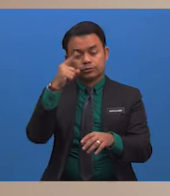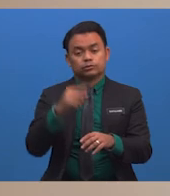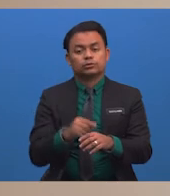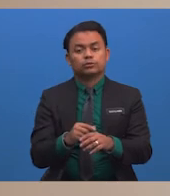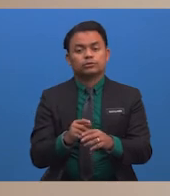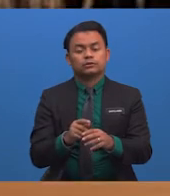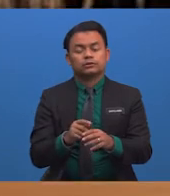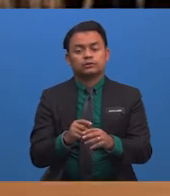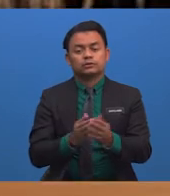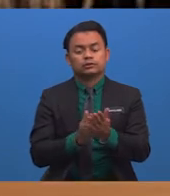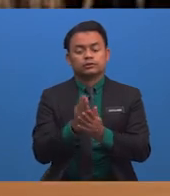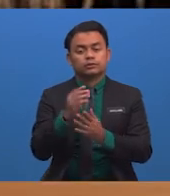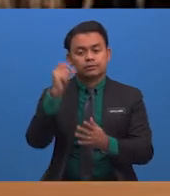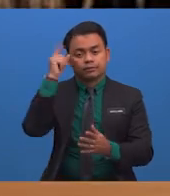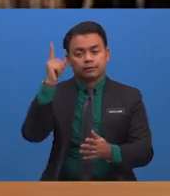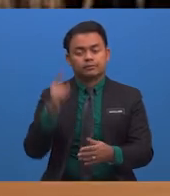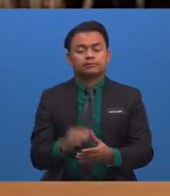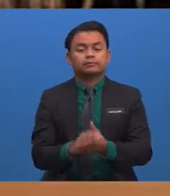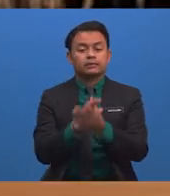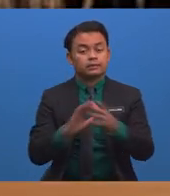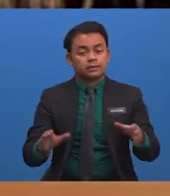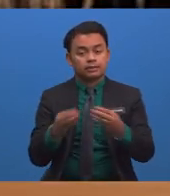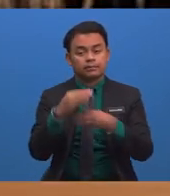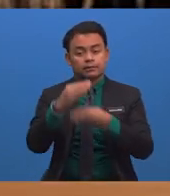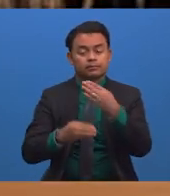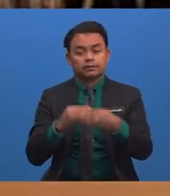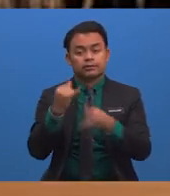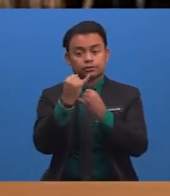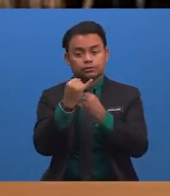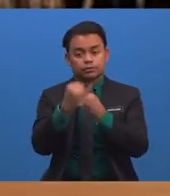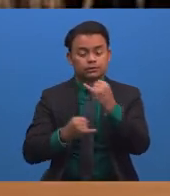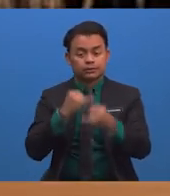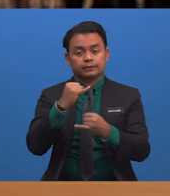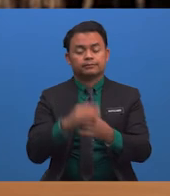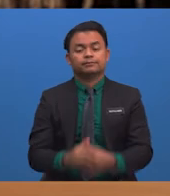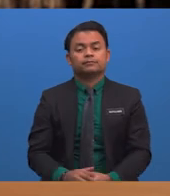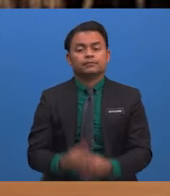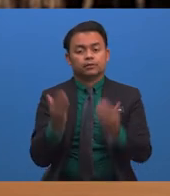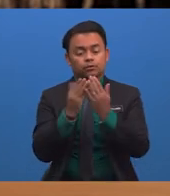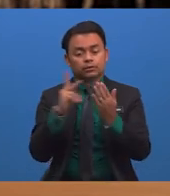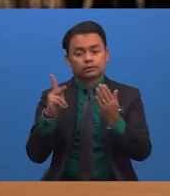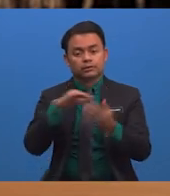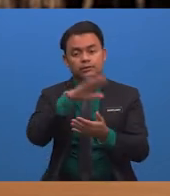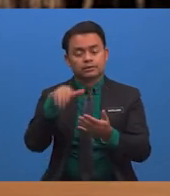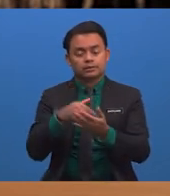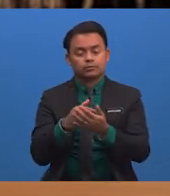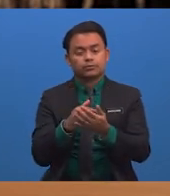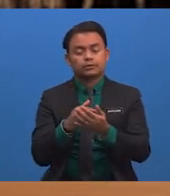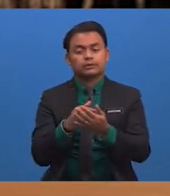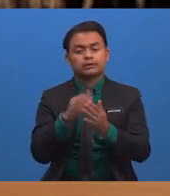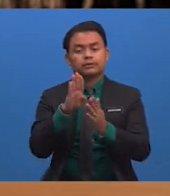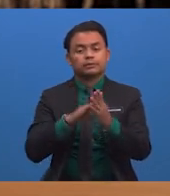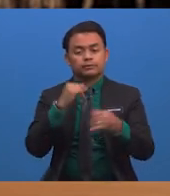ini. Selamat maju jaya dan saya doakan anak-anak pelajar mempunyai kejayaan